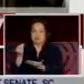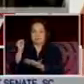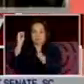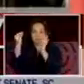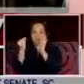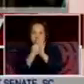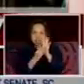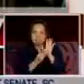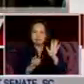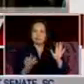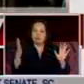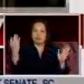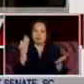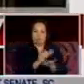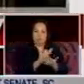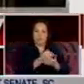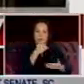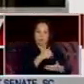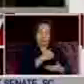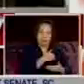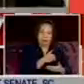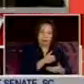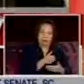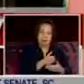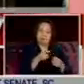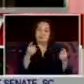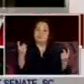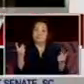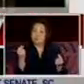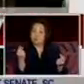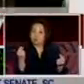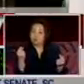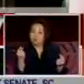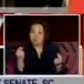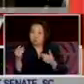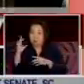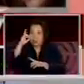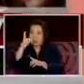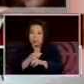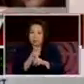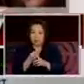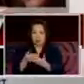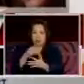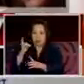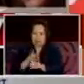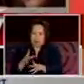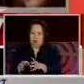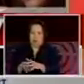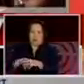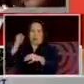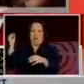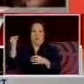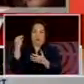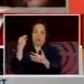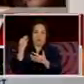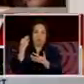bangko. Hindi ba gini-withdraw nila pera nila sa buwan na Nobyembre o Disyembre? Para pag naglagay